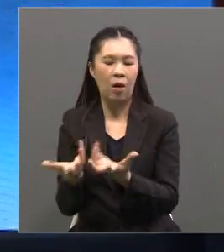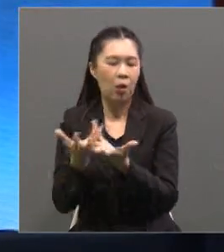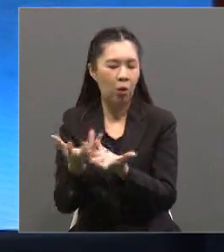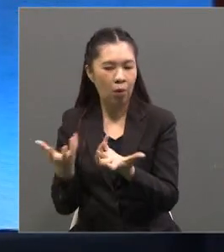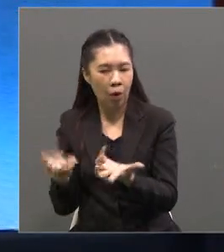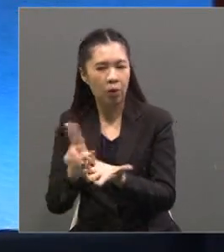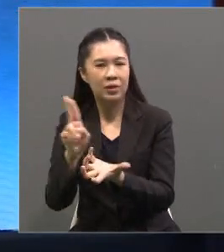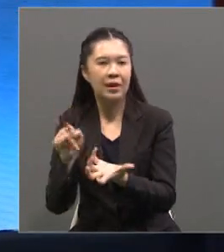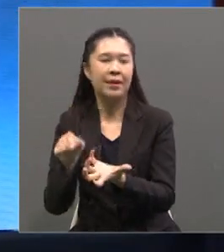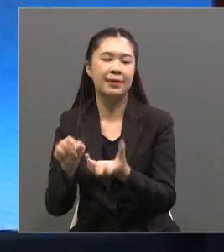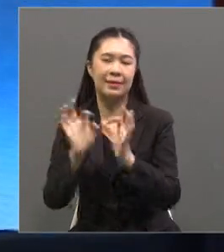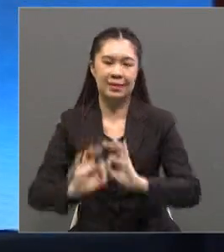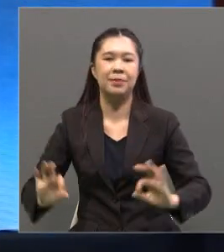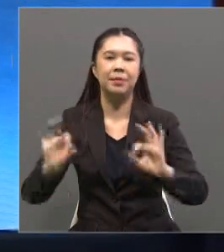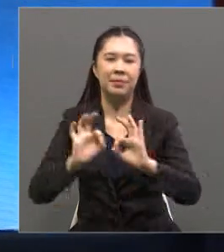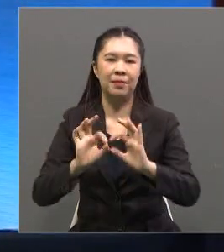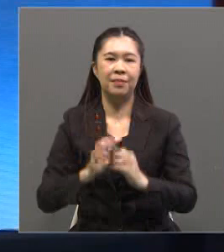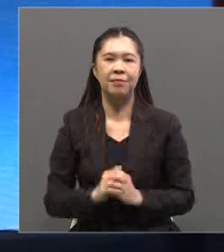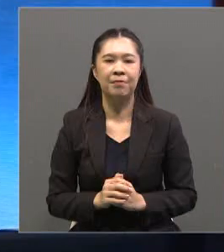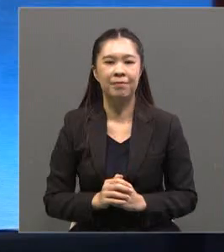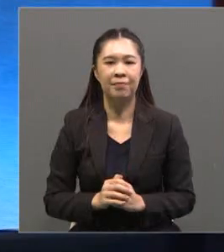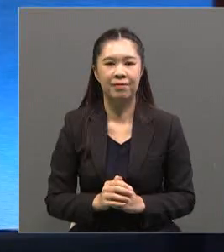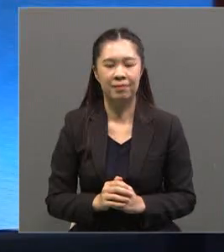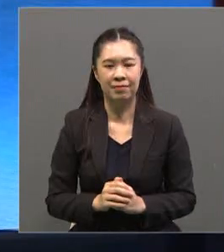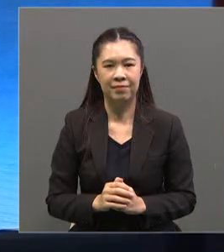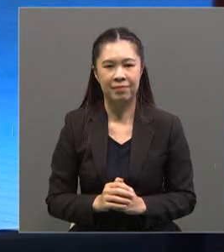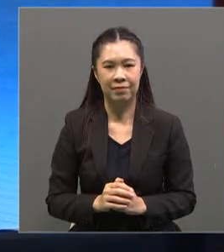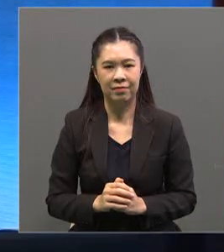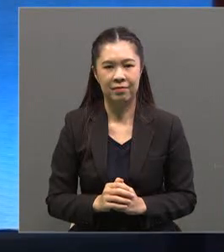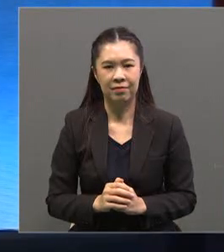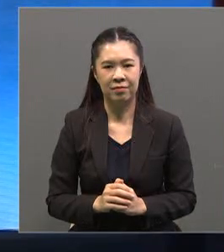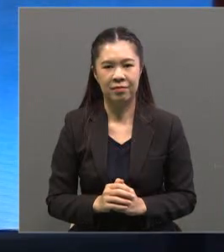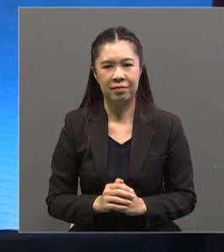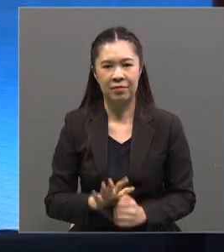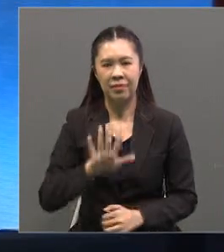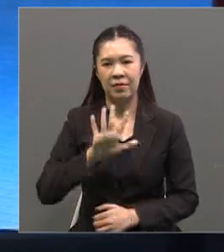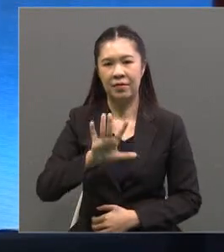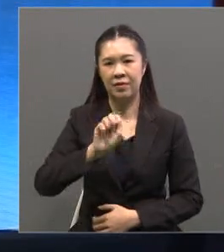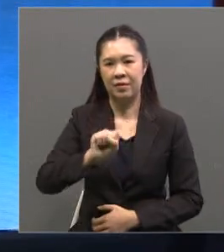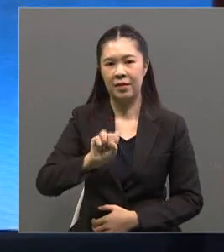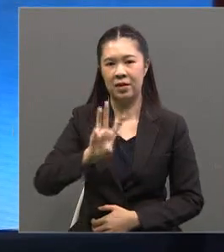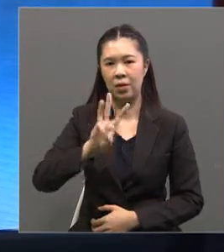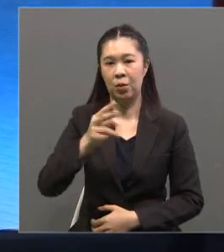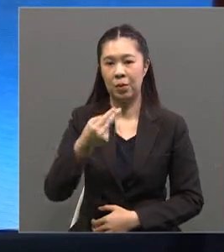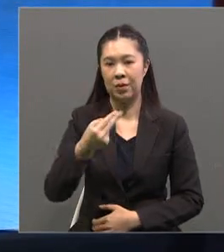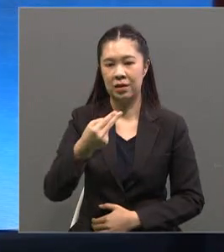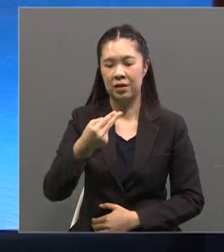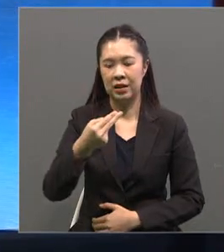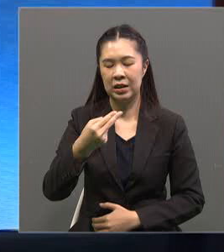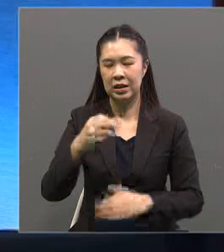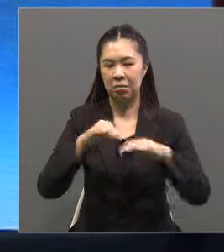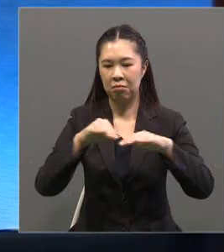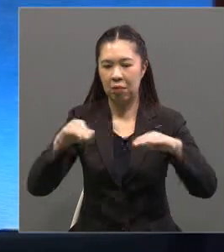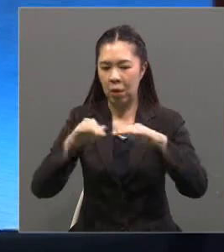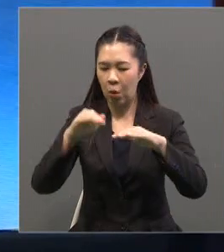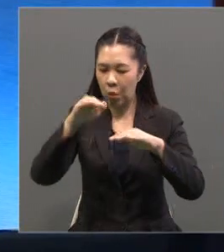ญก็ถือว่าเป็นอะไรที่ยืนยันนะครับเป็นวันทายนะครับ 560,000 อาจจะเพิ่มลดก็แล้วแต่จำนวนประชากรนะครับ